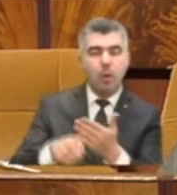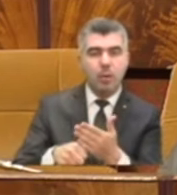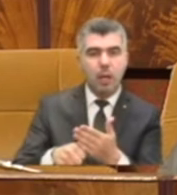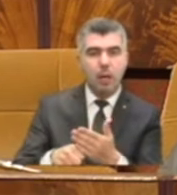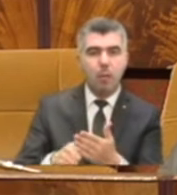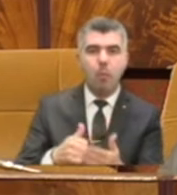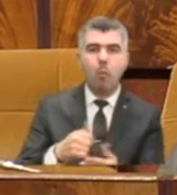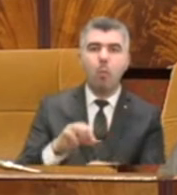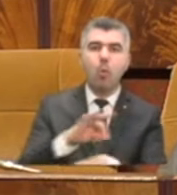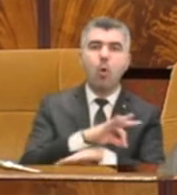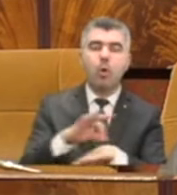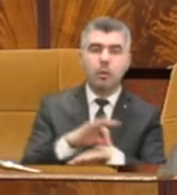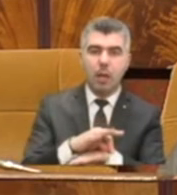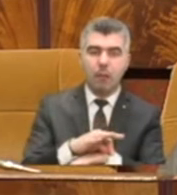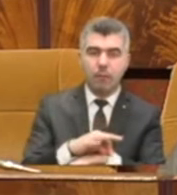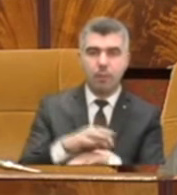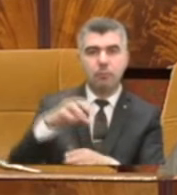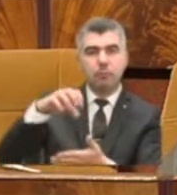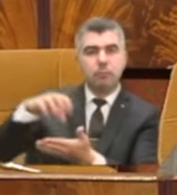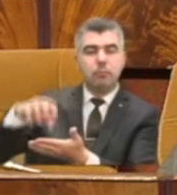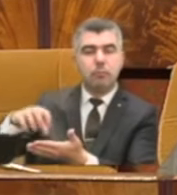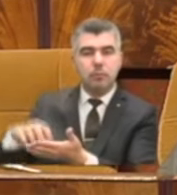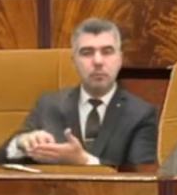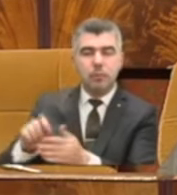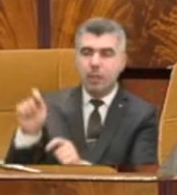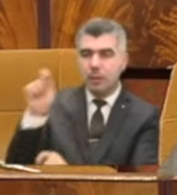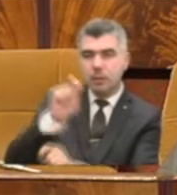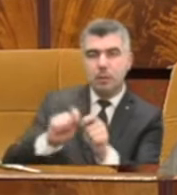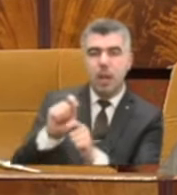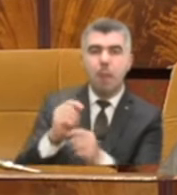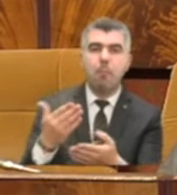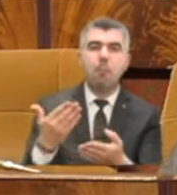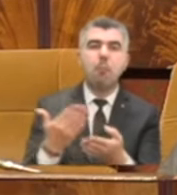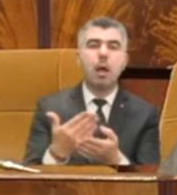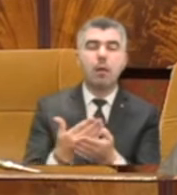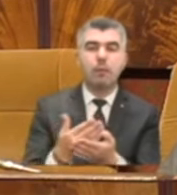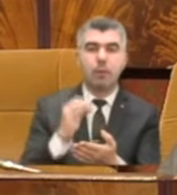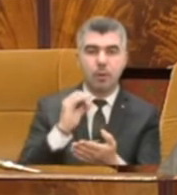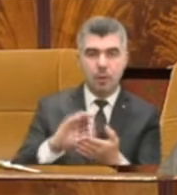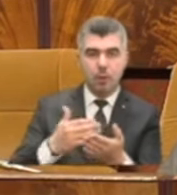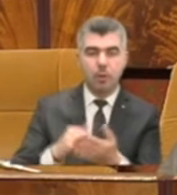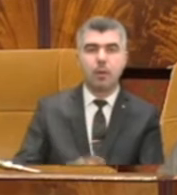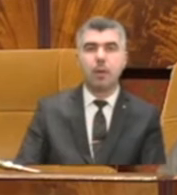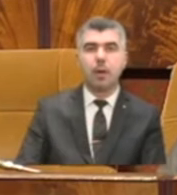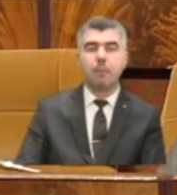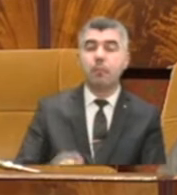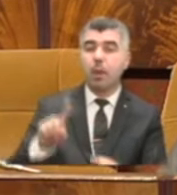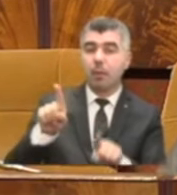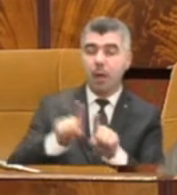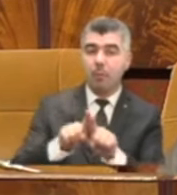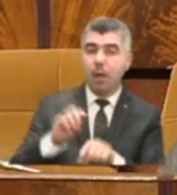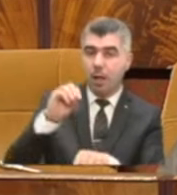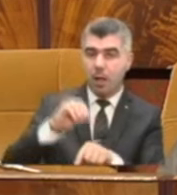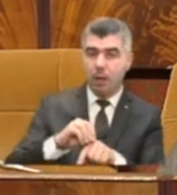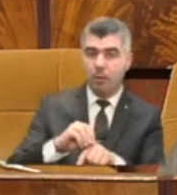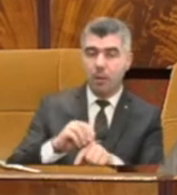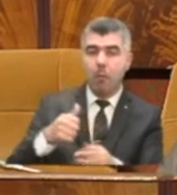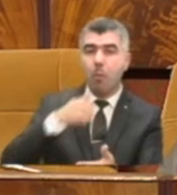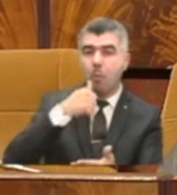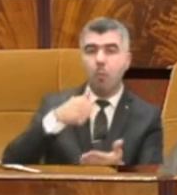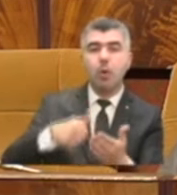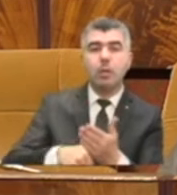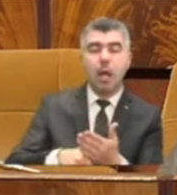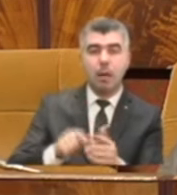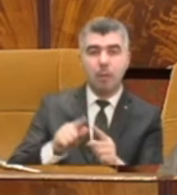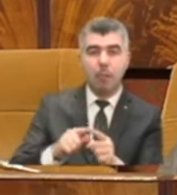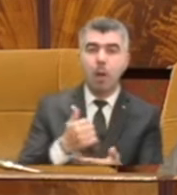للموظف خاص بكل وكالة لمعالجة ملفات خاصة بنرسة، إلى جانب تحمل بريد كاش ونرسة